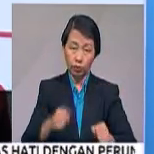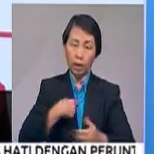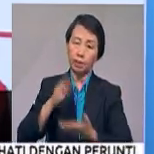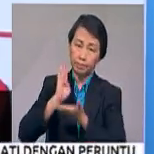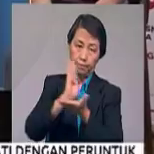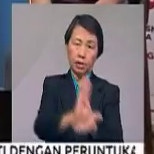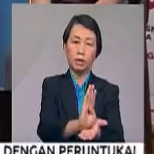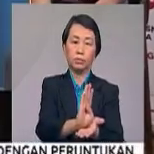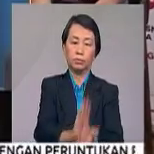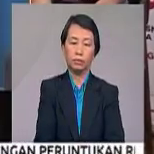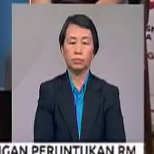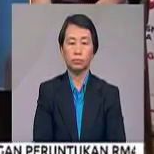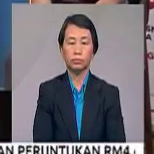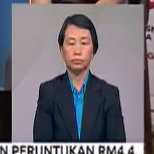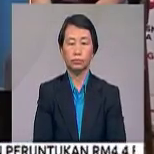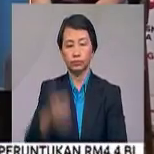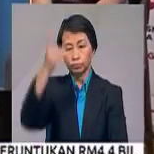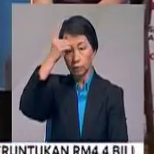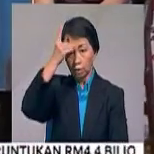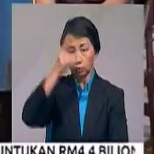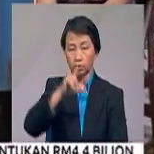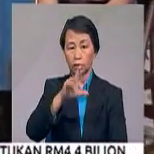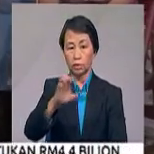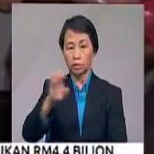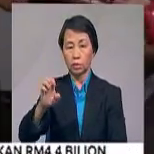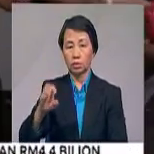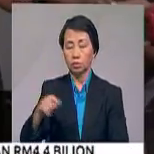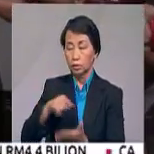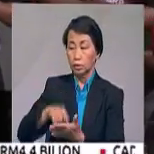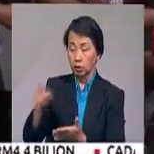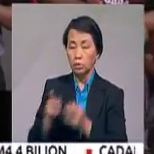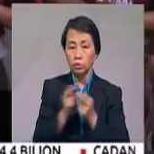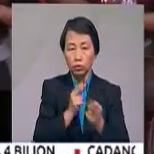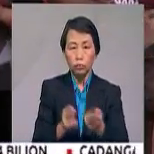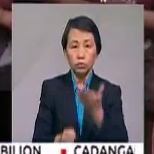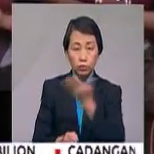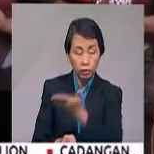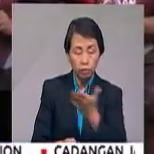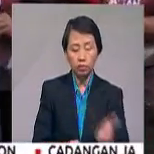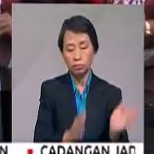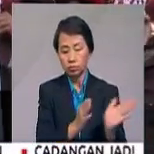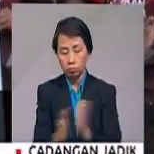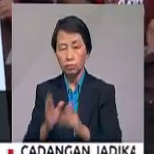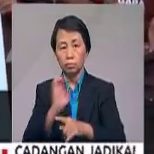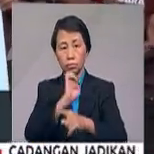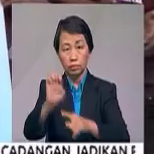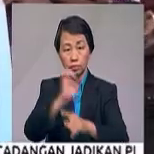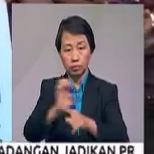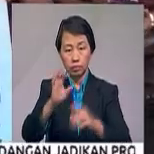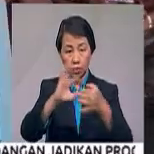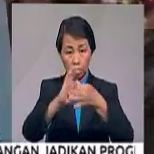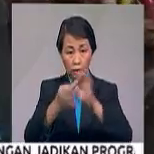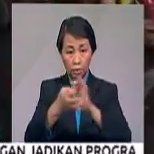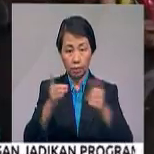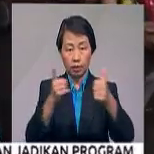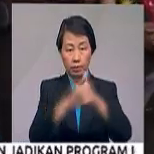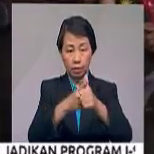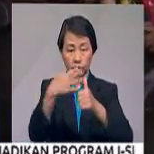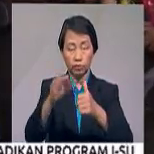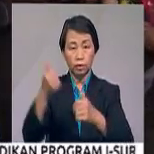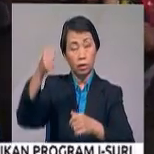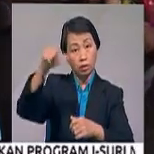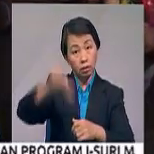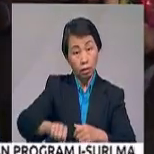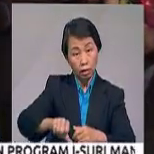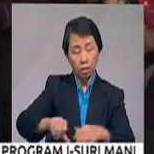bantulah. Jelas Dato' Lee Chong Wei, ini merupakan usaha beliau dalam merealisasikan emas Olimpik pertama selepas gagal